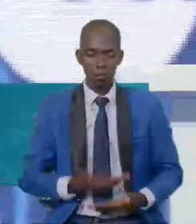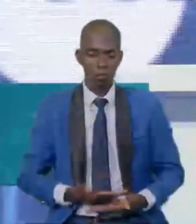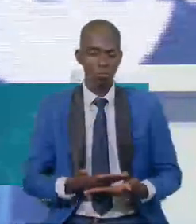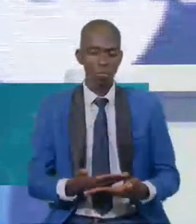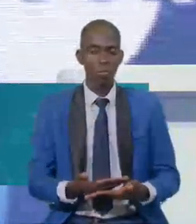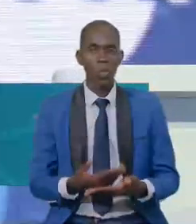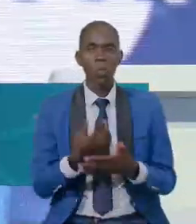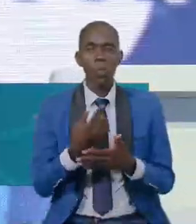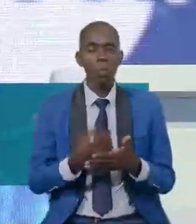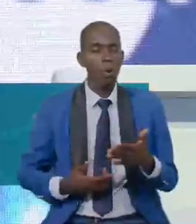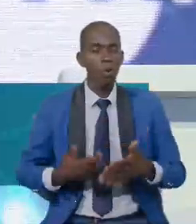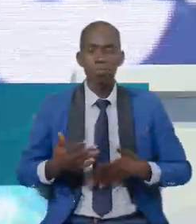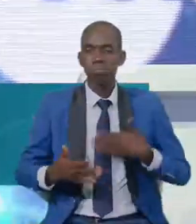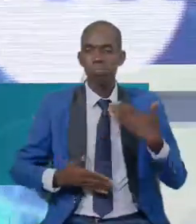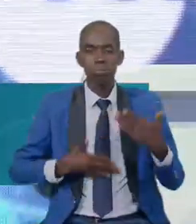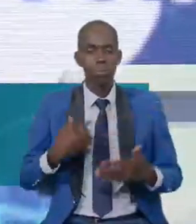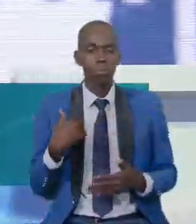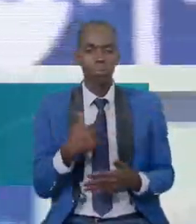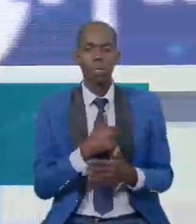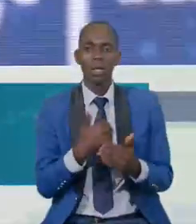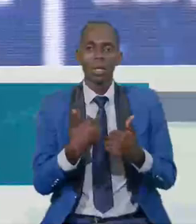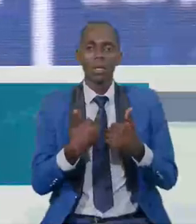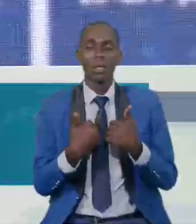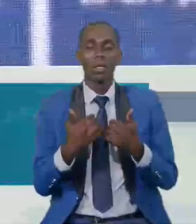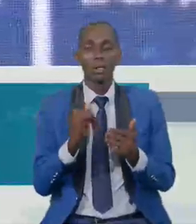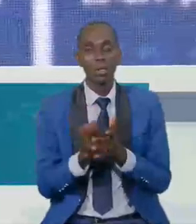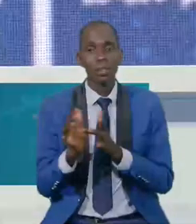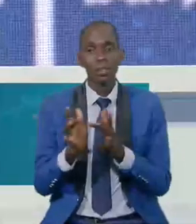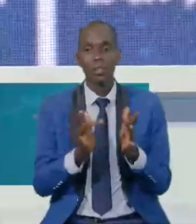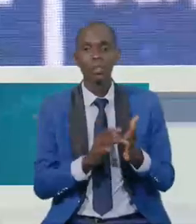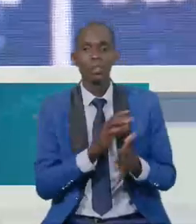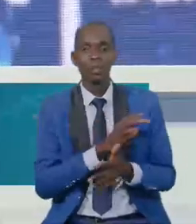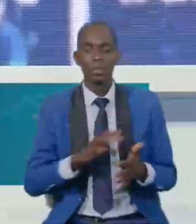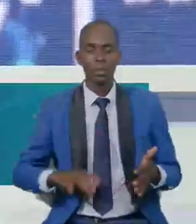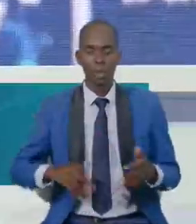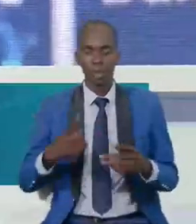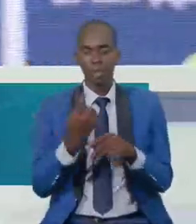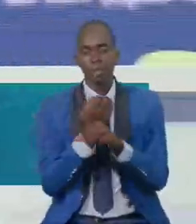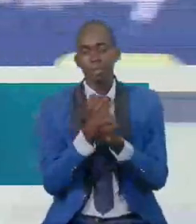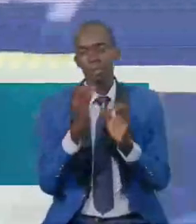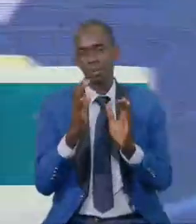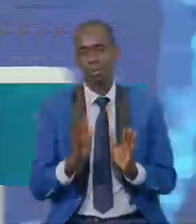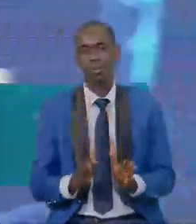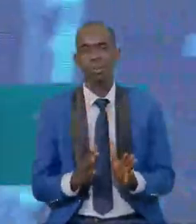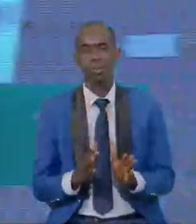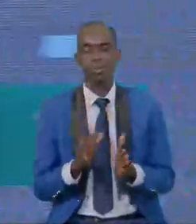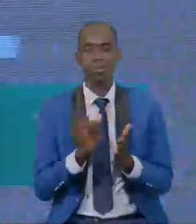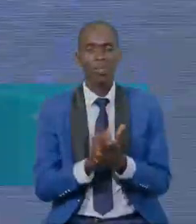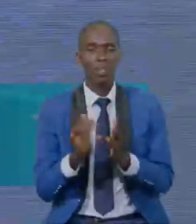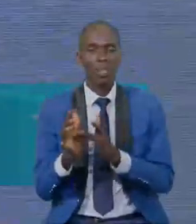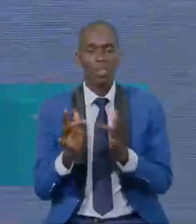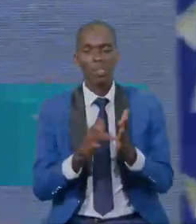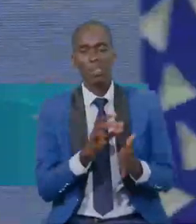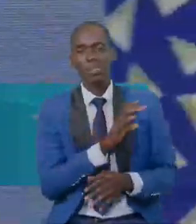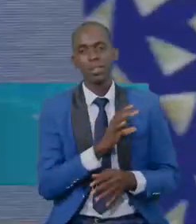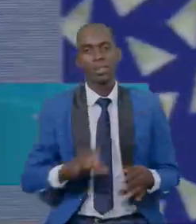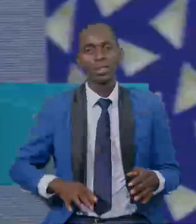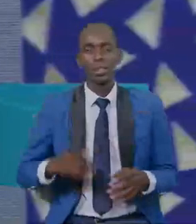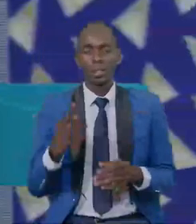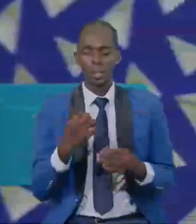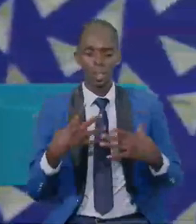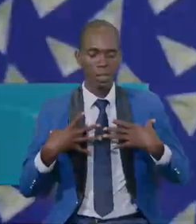né. Que c'est une joie pour nous. Que Jésus-Christ est le sauveur.